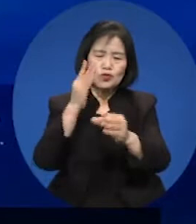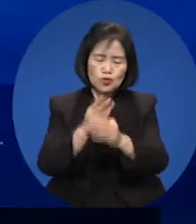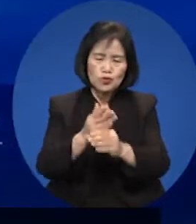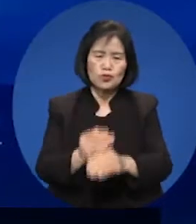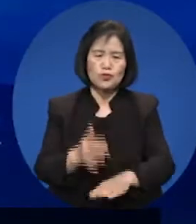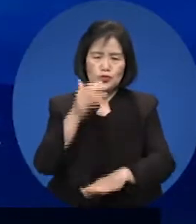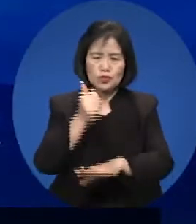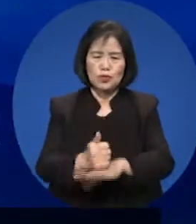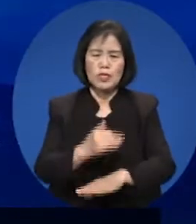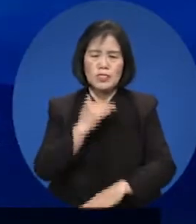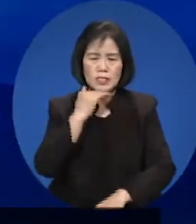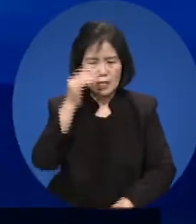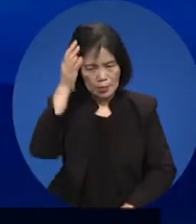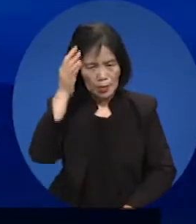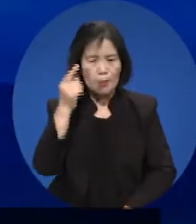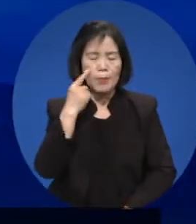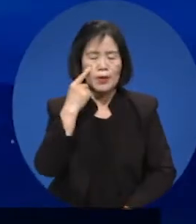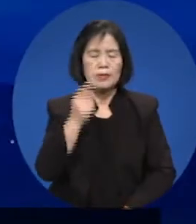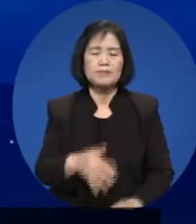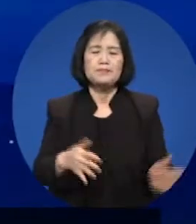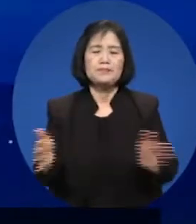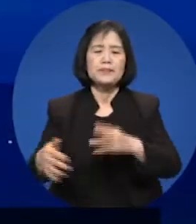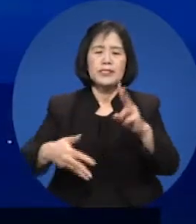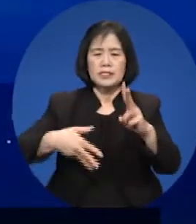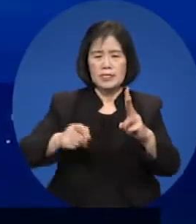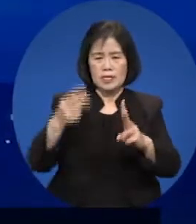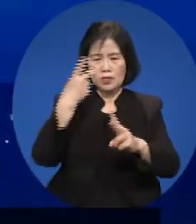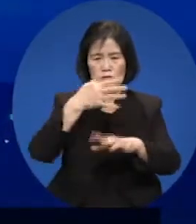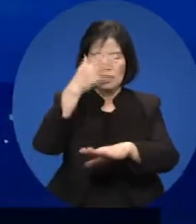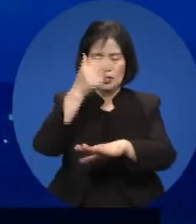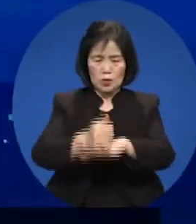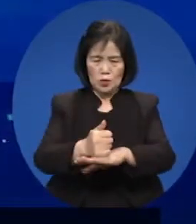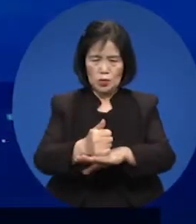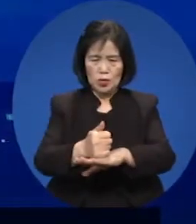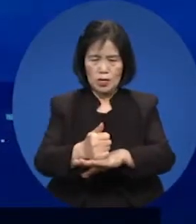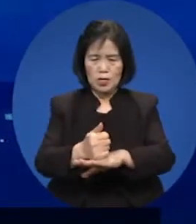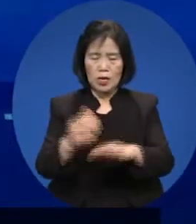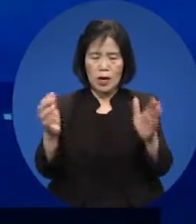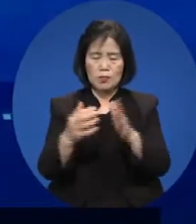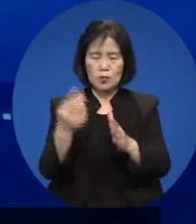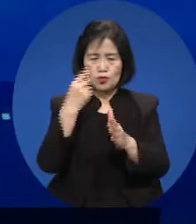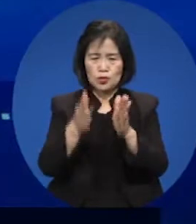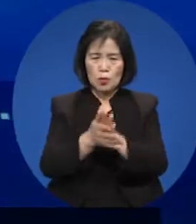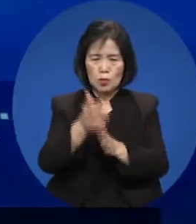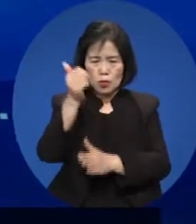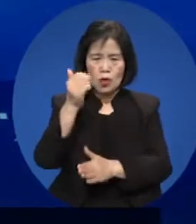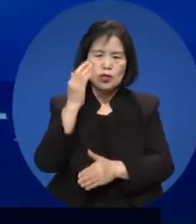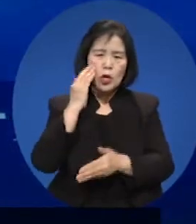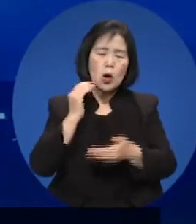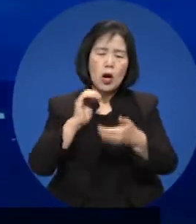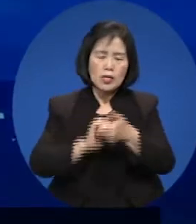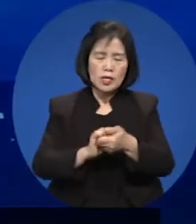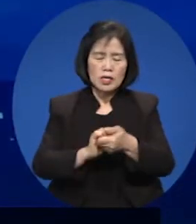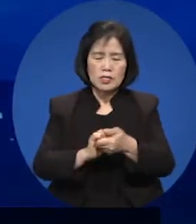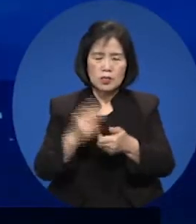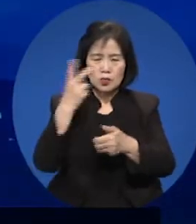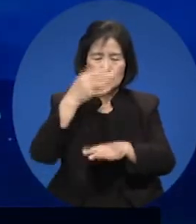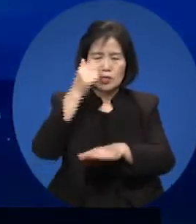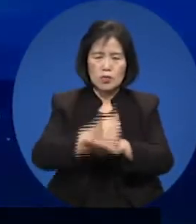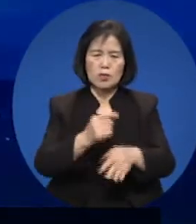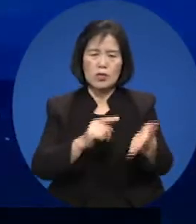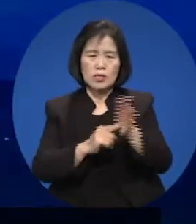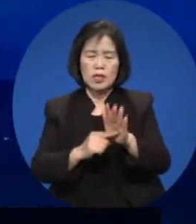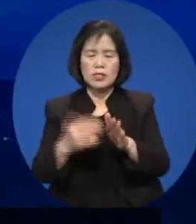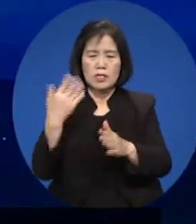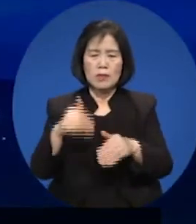기대 하도록 하겠고요 이번 2차 조사 결과 이번 합주단 에서 나온것 왜 청와대에서 도 자체 조사 결과 오늘 내놨는데 지난번엔